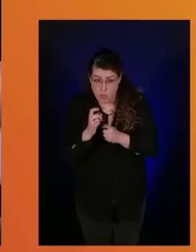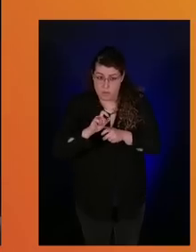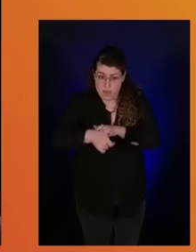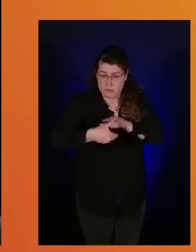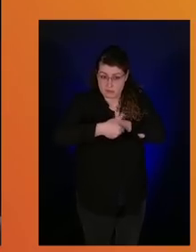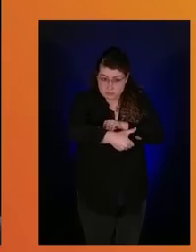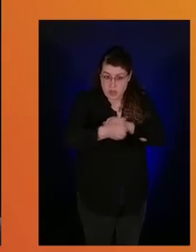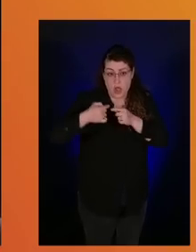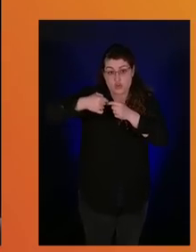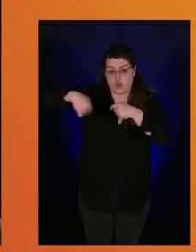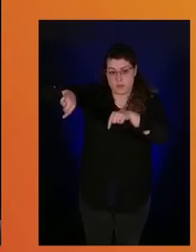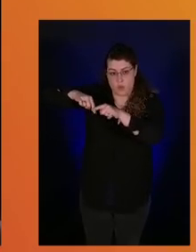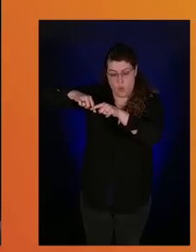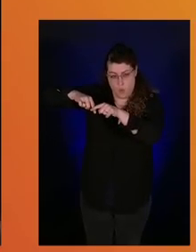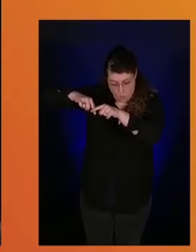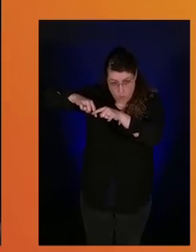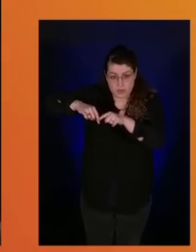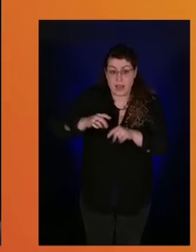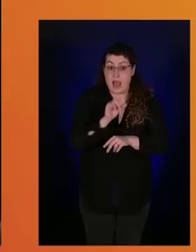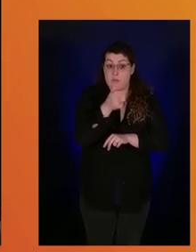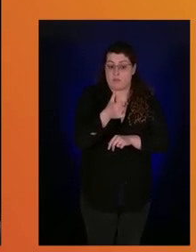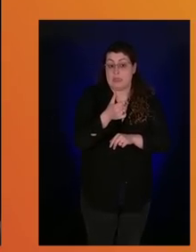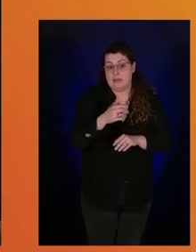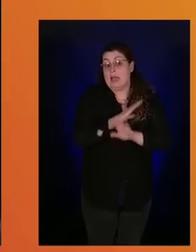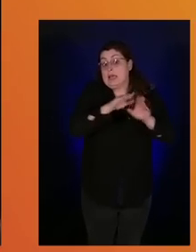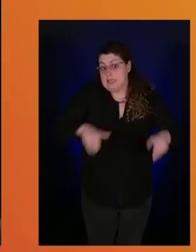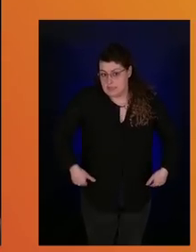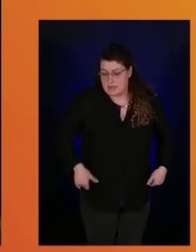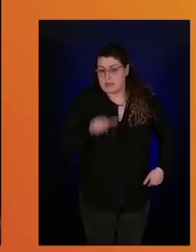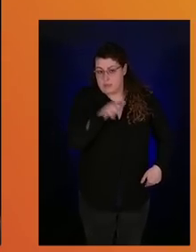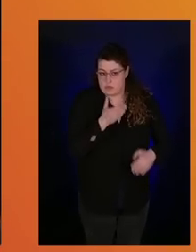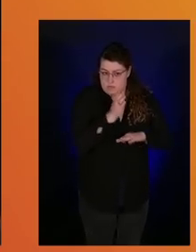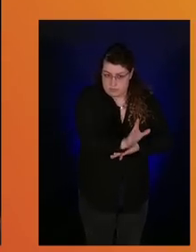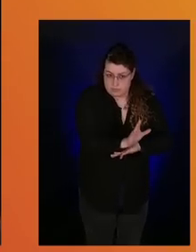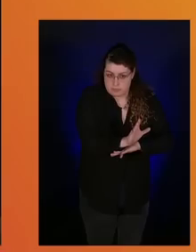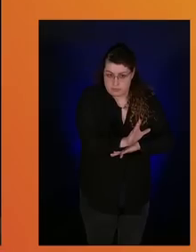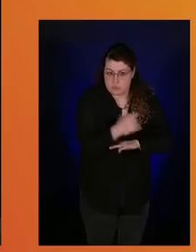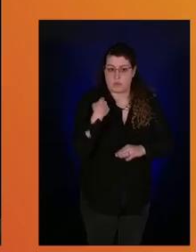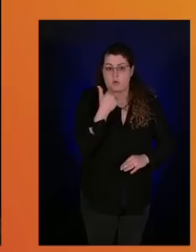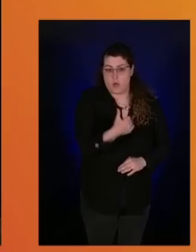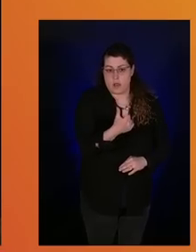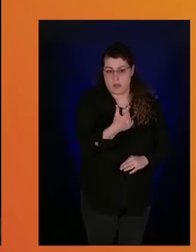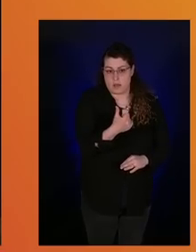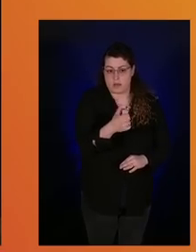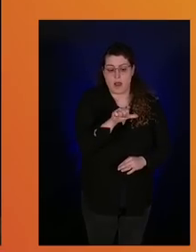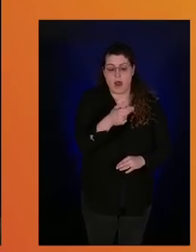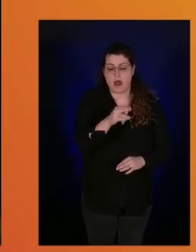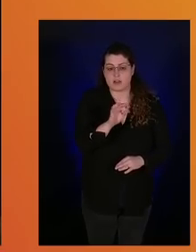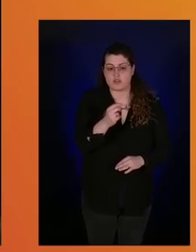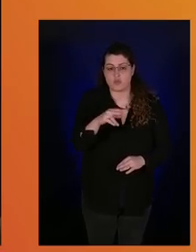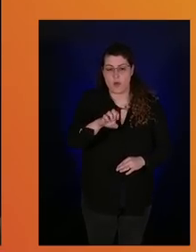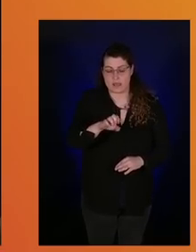à la commission, on va faire passer malgré tout un dernier intervenant au micro numéro 1. Antoine Galvani, s'il te plaît,